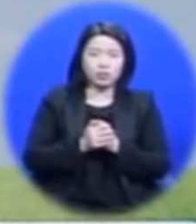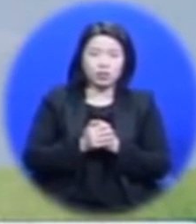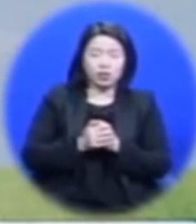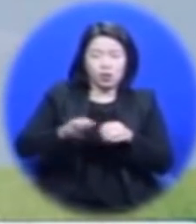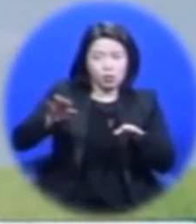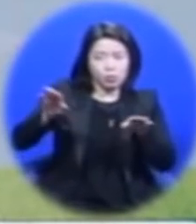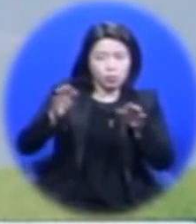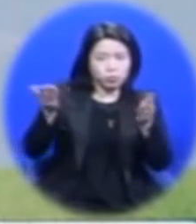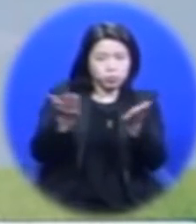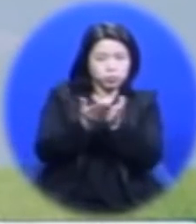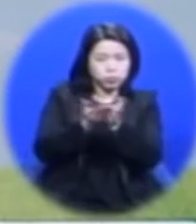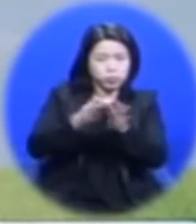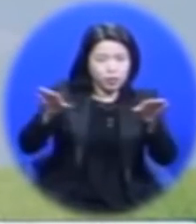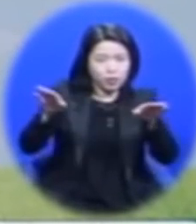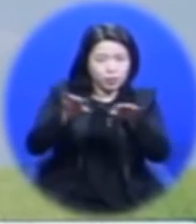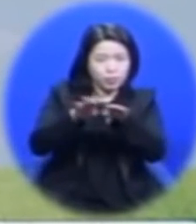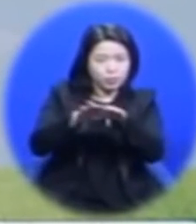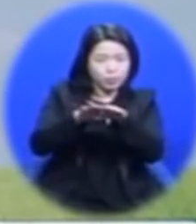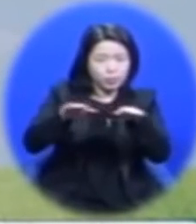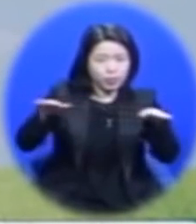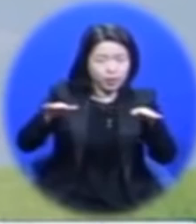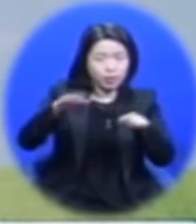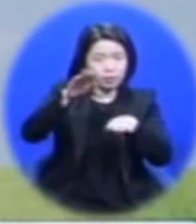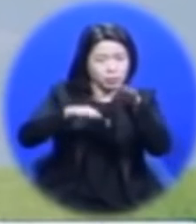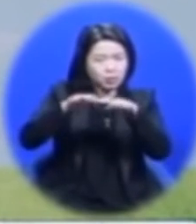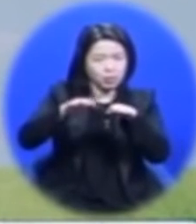수준이 맞는 사람들하고만 살고 싶어요.